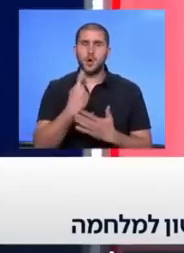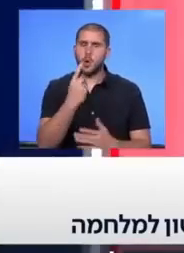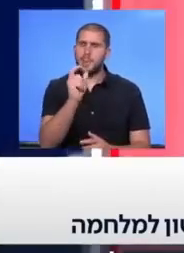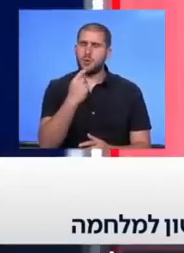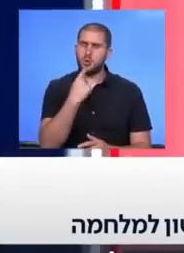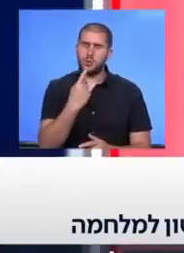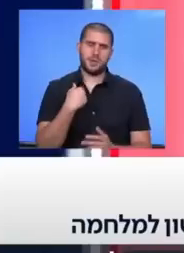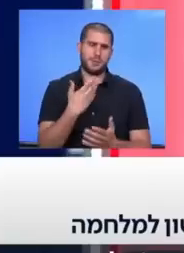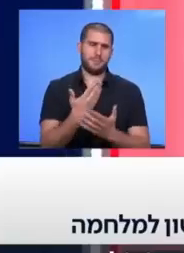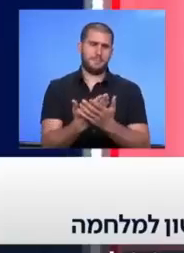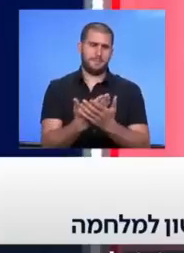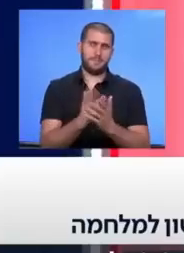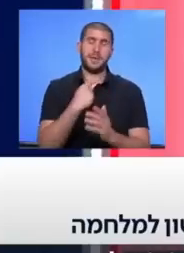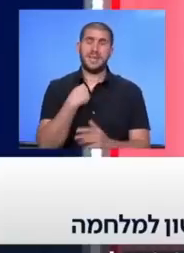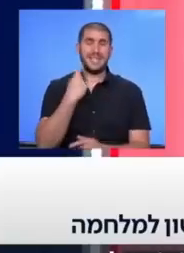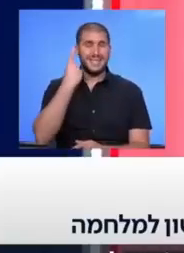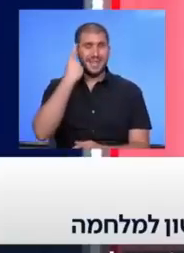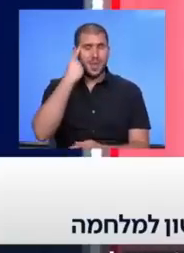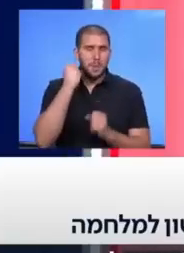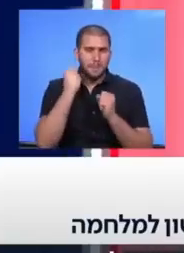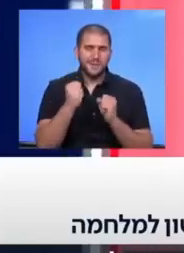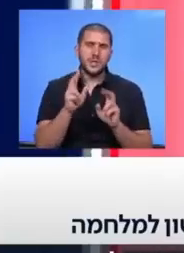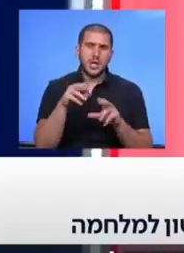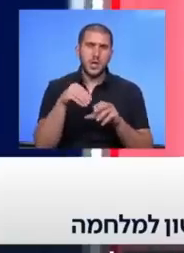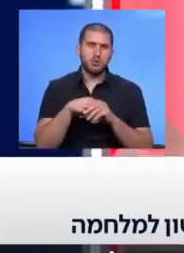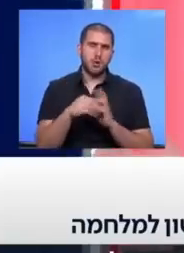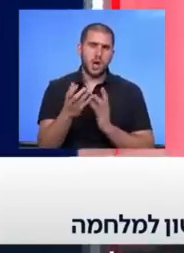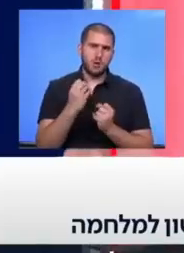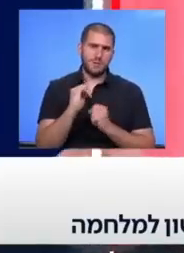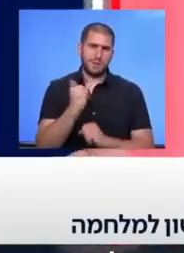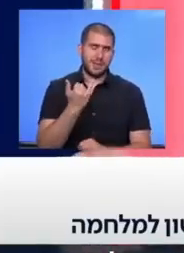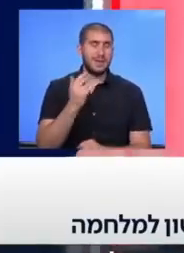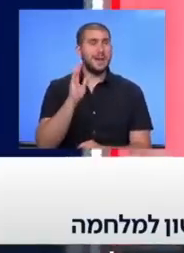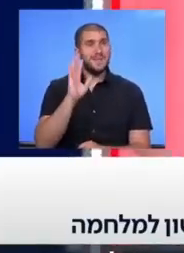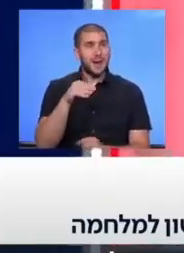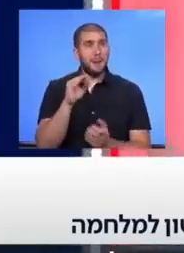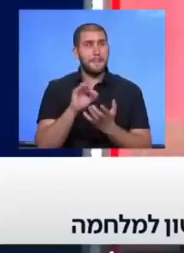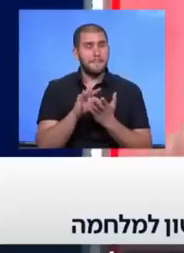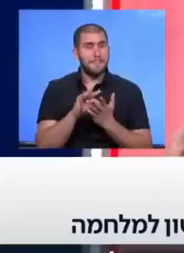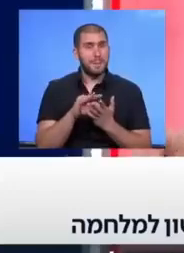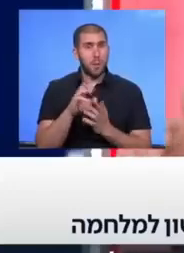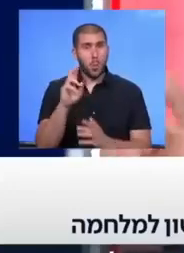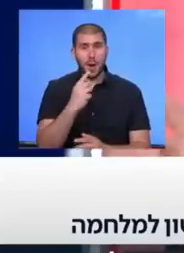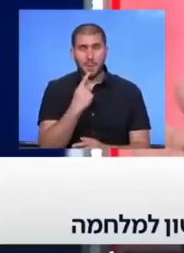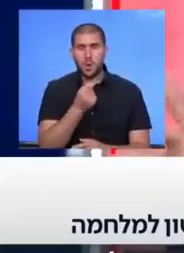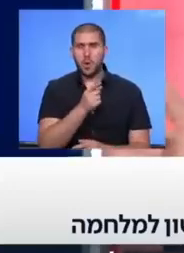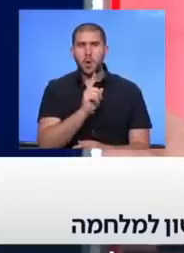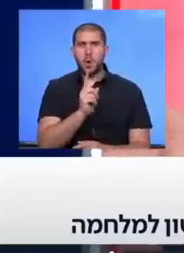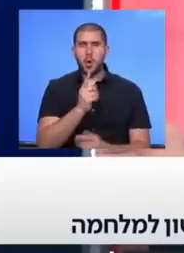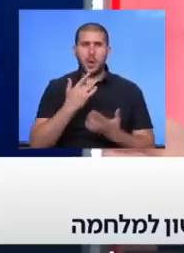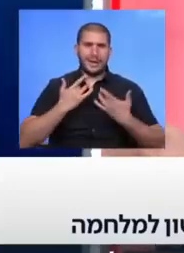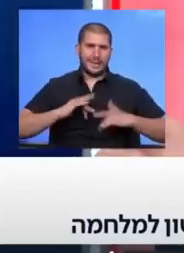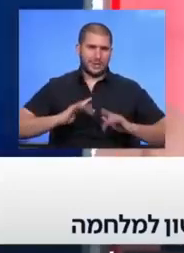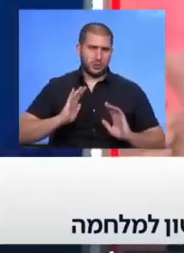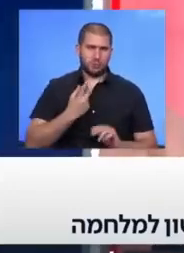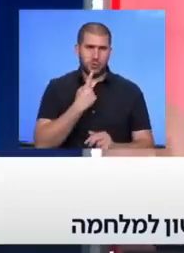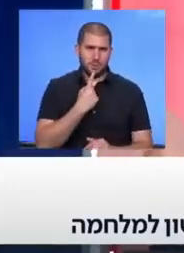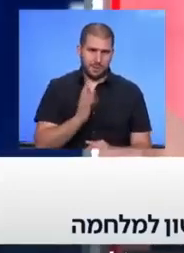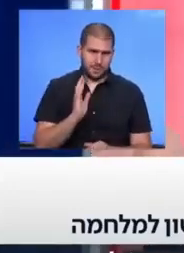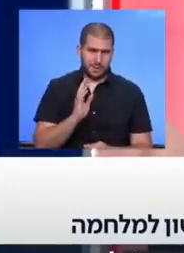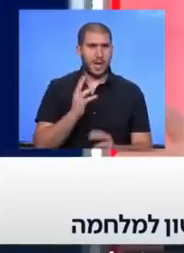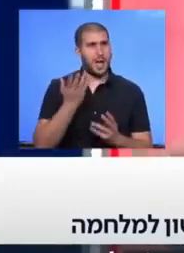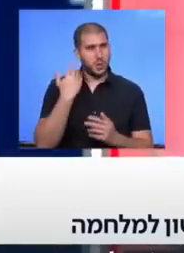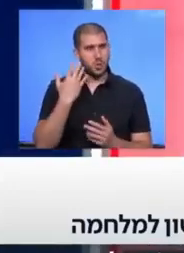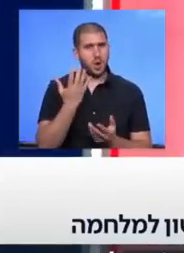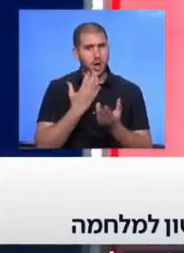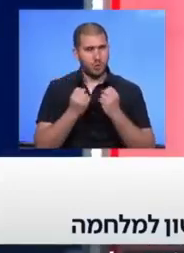אומר. ידענו באופן ודאי שיש שם חטופים. וגם כשרועי עכשיו אמר, הוא לא הכחיש את מה שאני אמרתי, שהיו שם